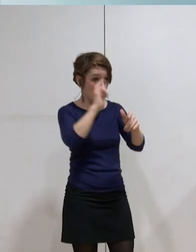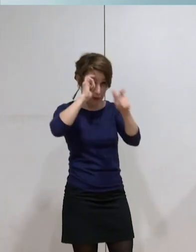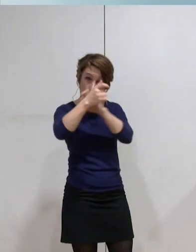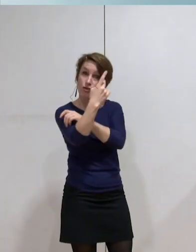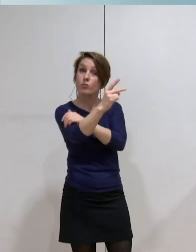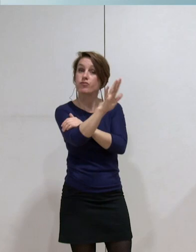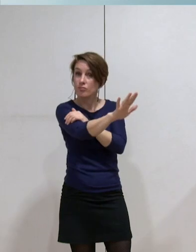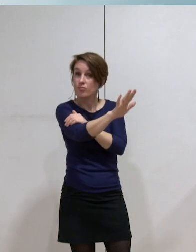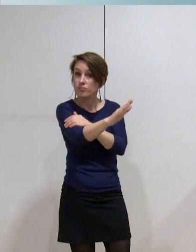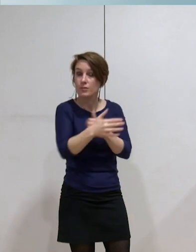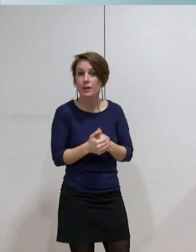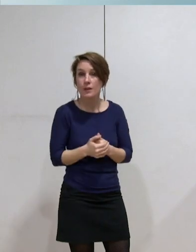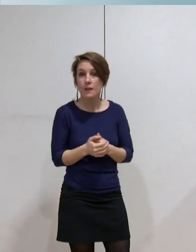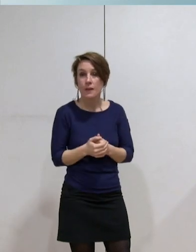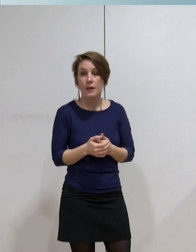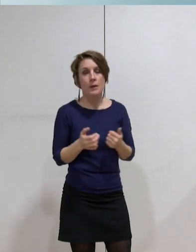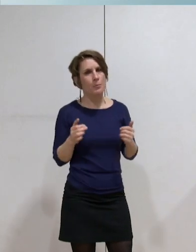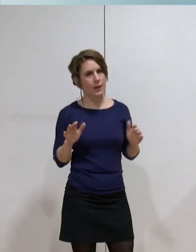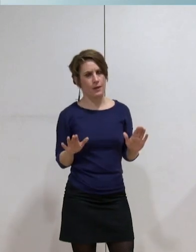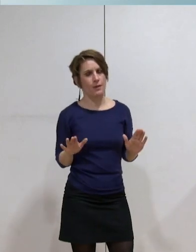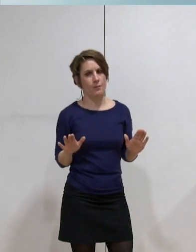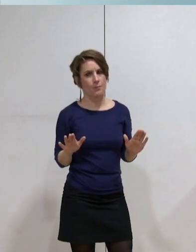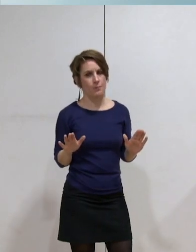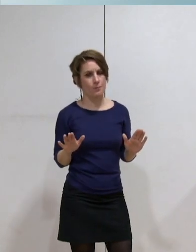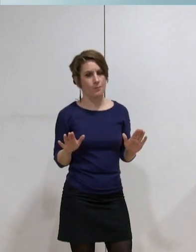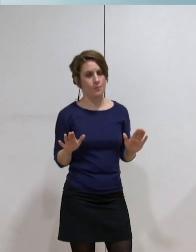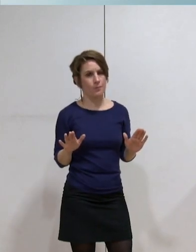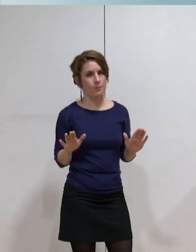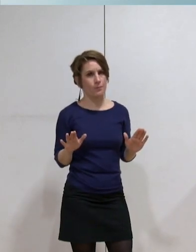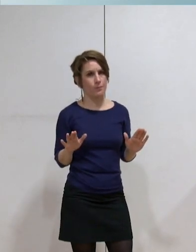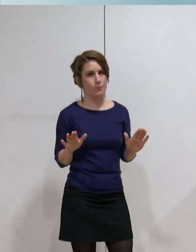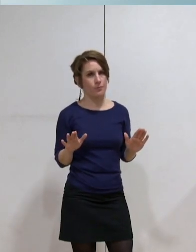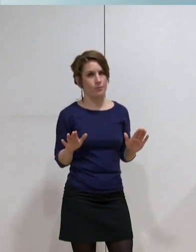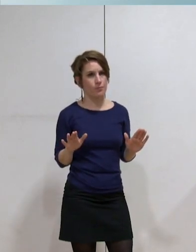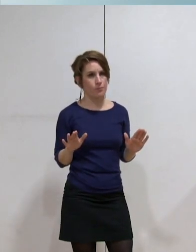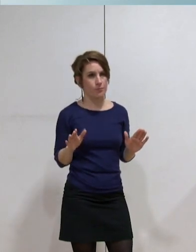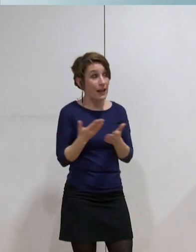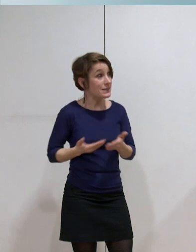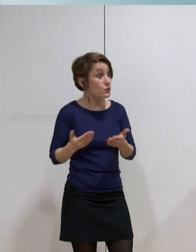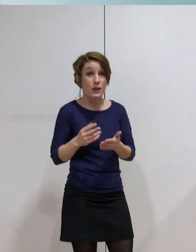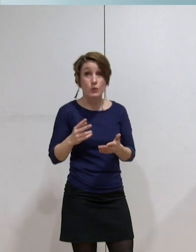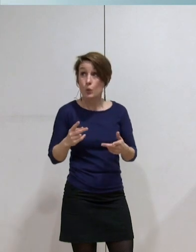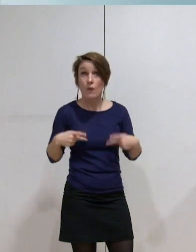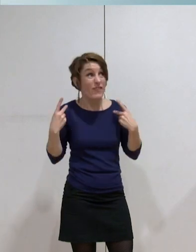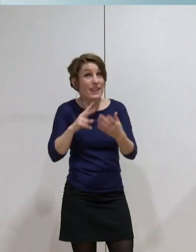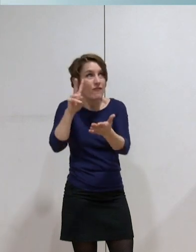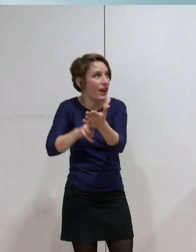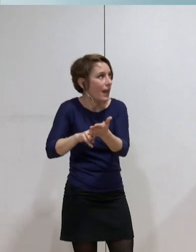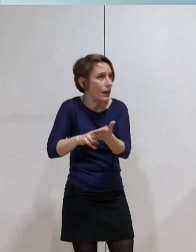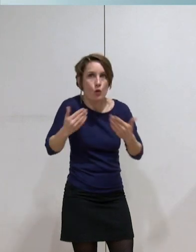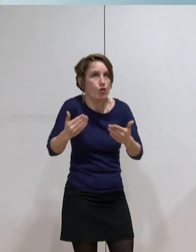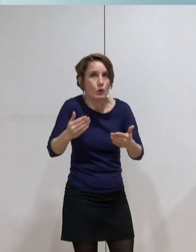discours seulement que voilà dans le vrai dans la vraie vie celle